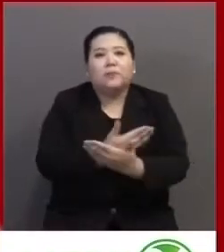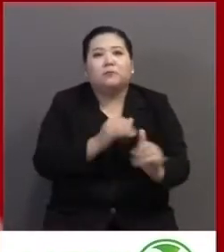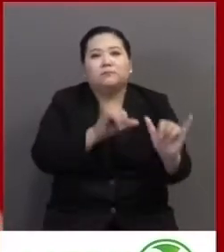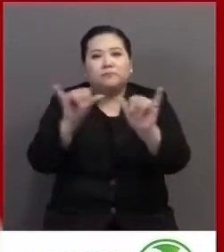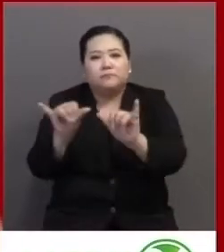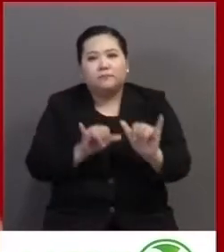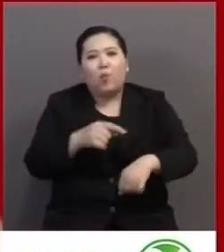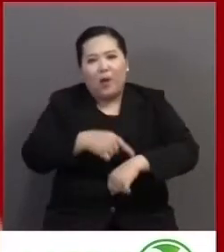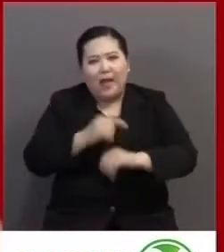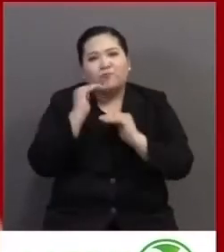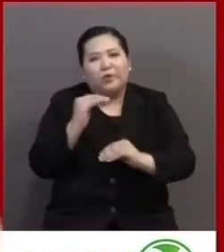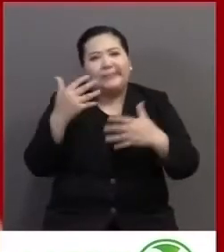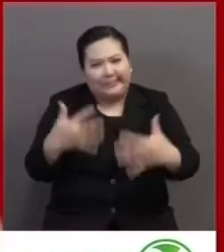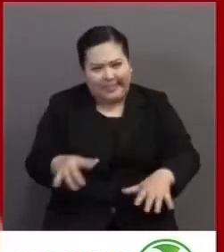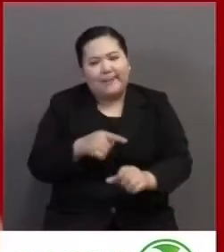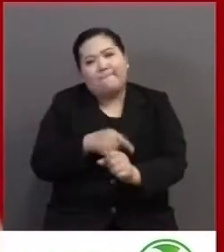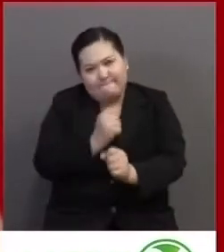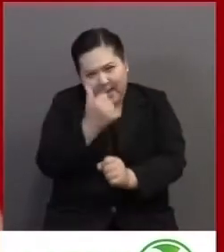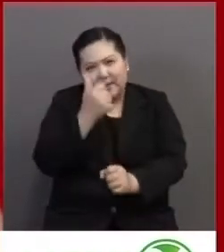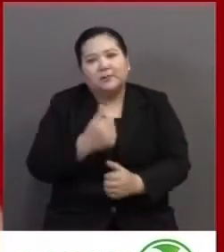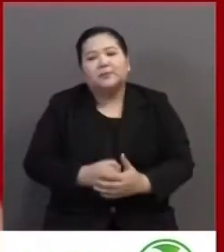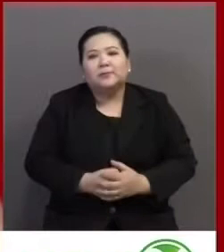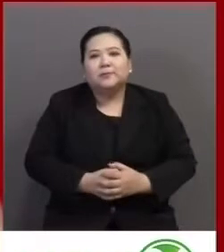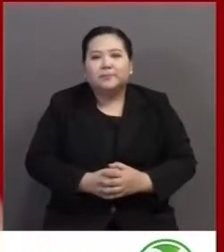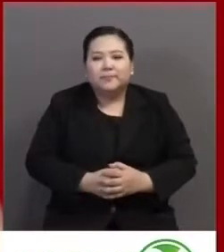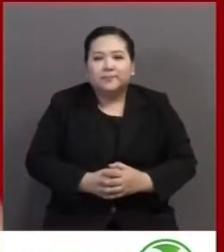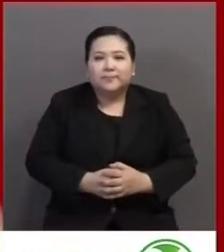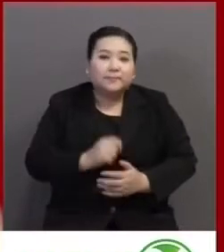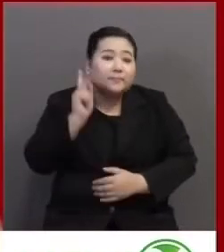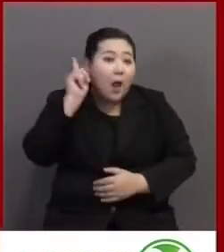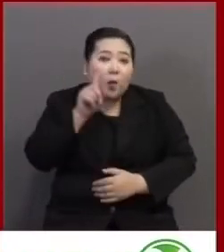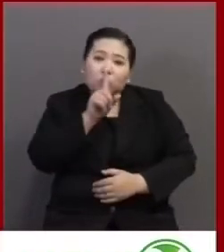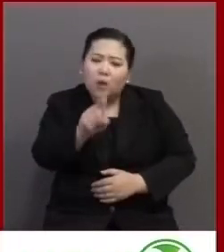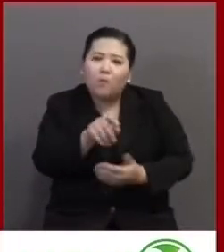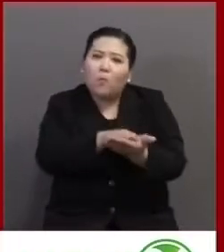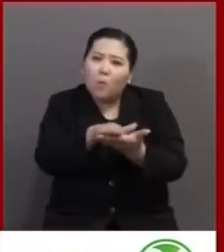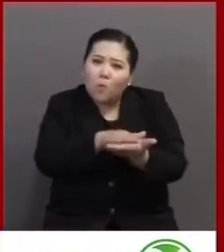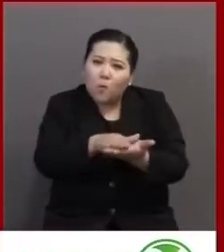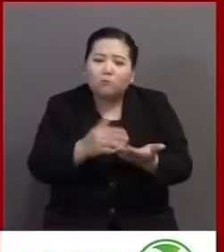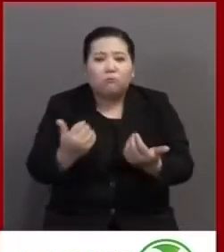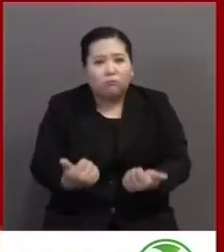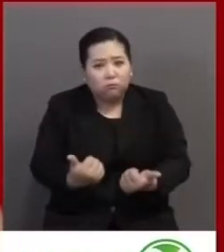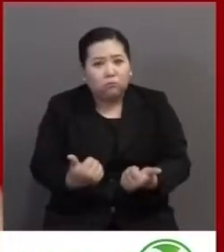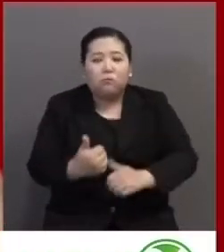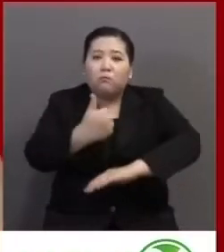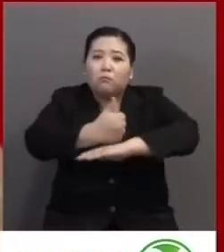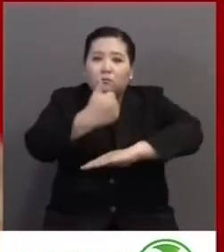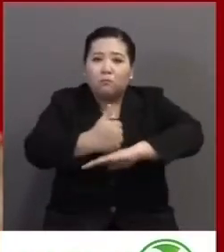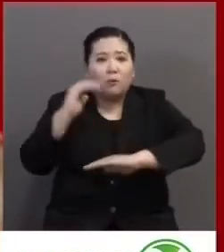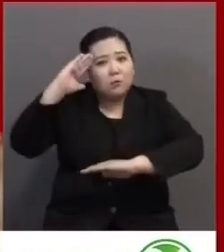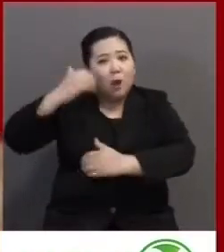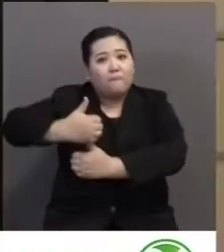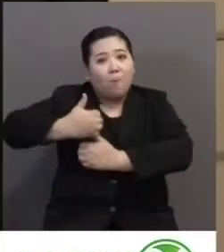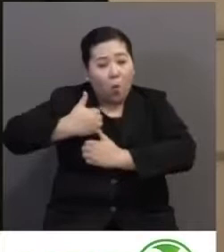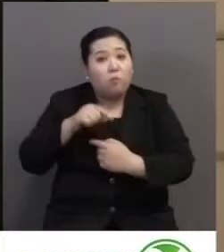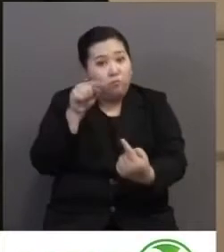ลาอย่างแน่นอนครับครับแล้วเมื่อผู้สื่อข่าวเองก็ถามนะครับว่าพลเอกเฉลิมชัยสิทธิศาสตร์ผู้บัญชาการทหารบกเหมาะส